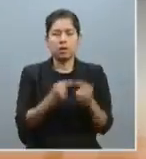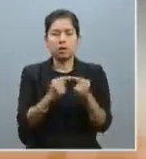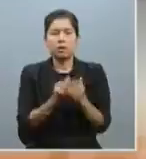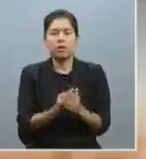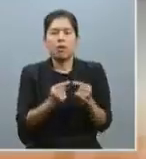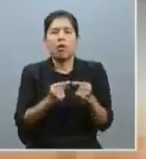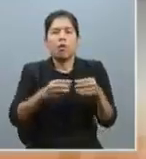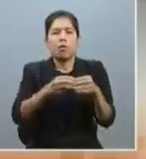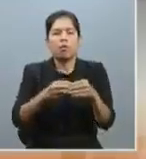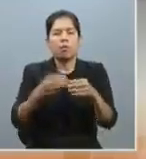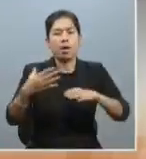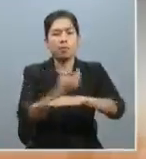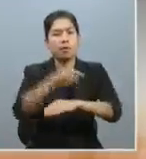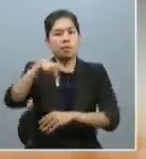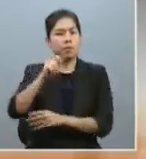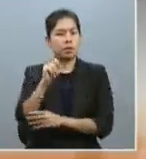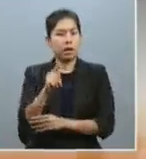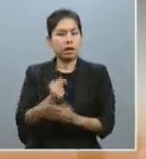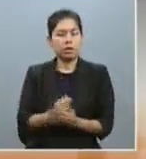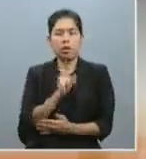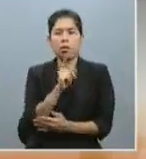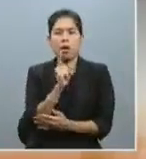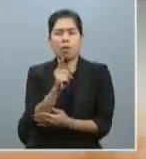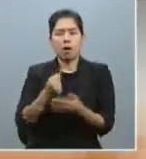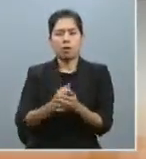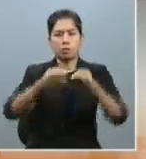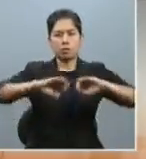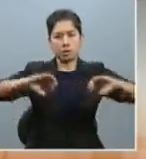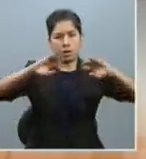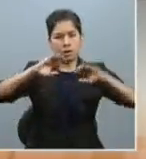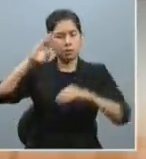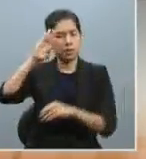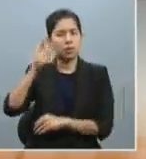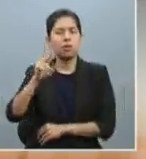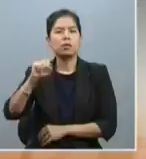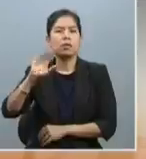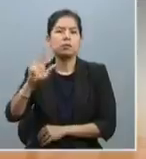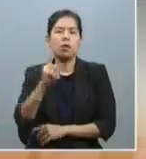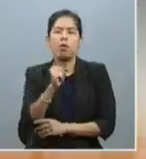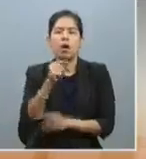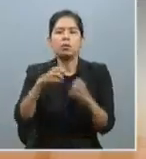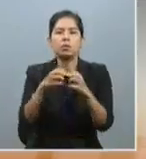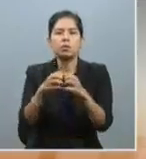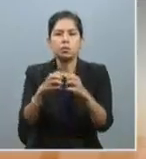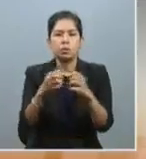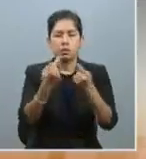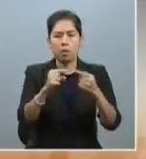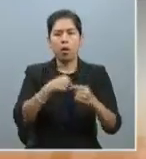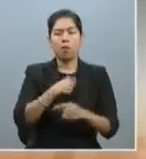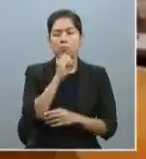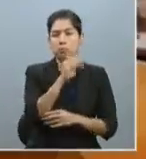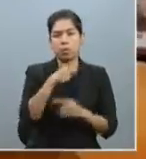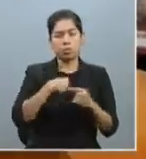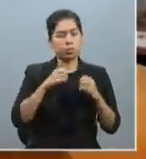ลและคสช.หยุดแทรกแซงกระบวนการยุติธรรมพลเอกประวิตรย้ำว่ารัฐบาลไม่เคยแทรกแซงตรงนี้ทุกอย่างเป็นเรื่องของกฎหม